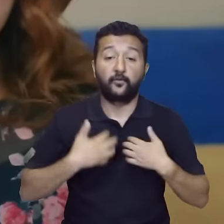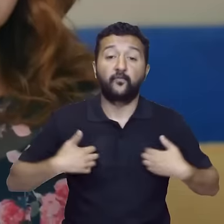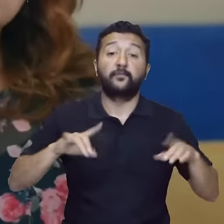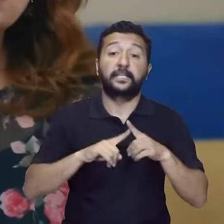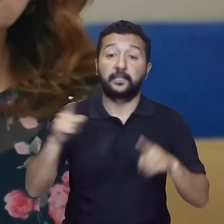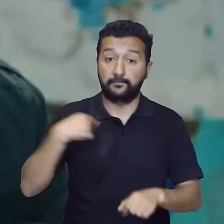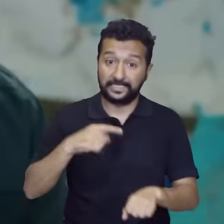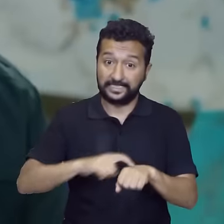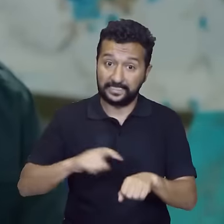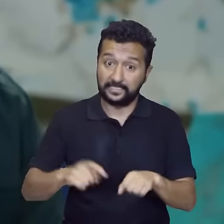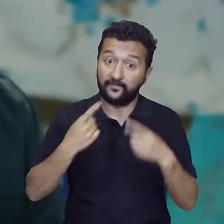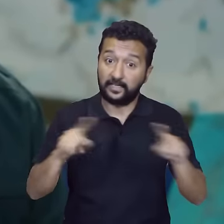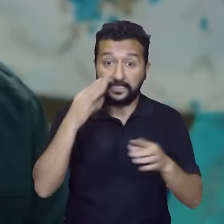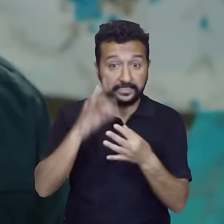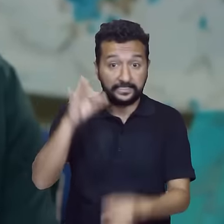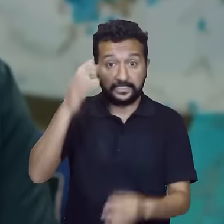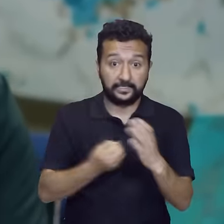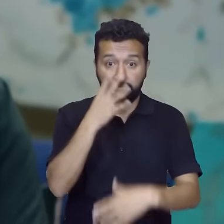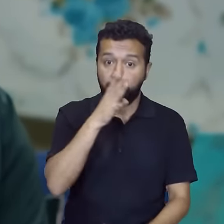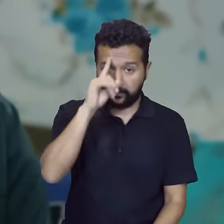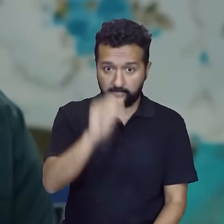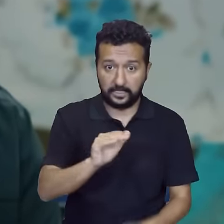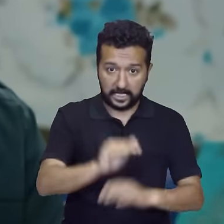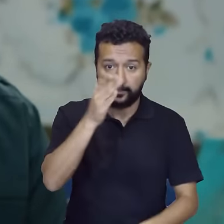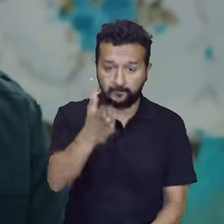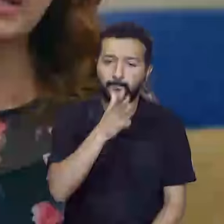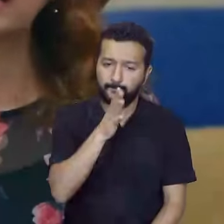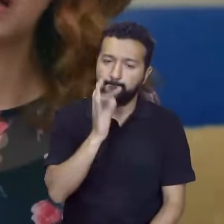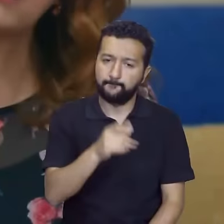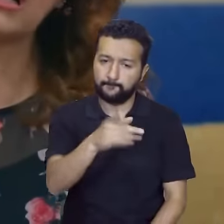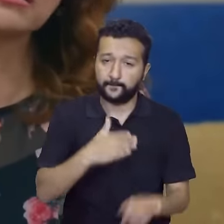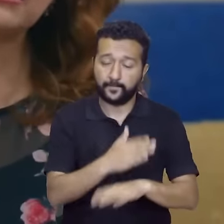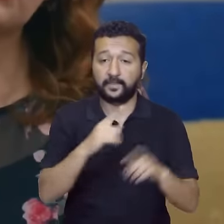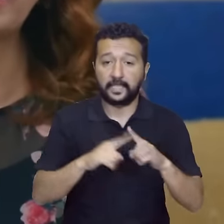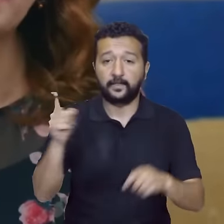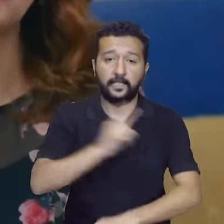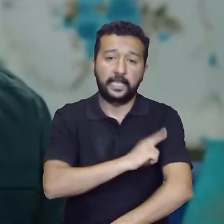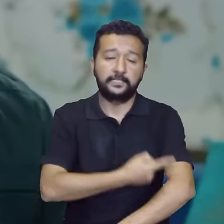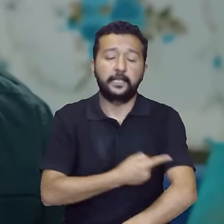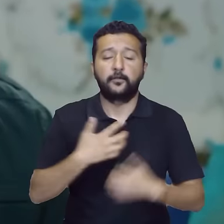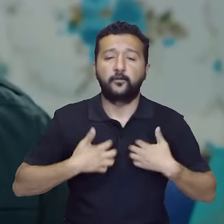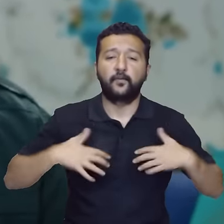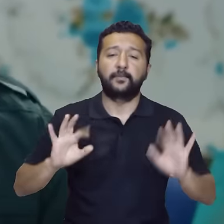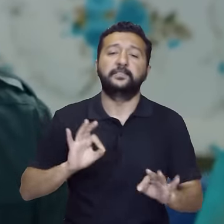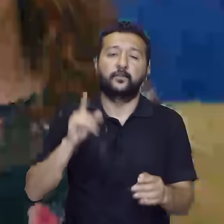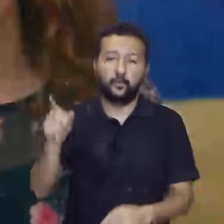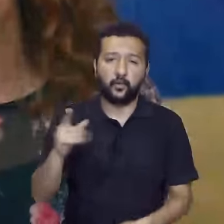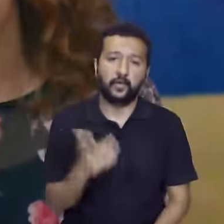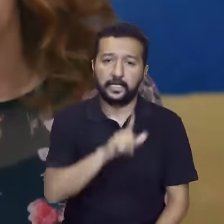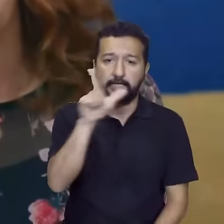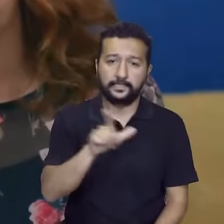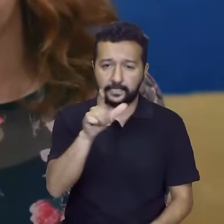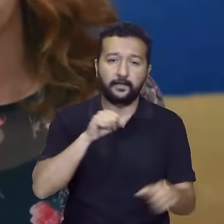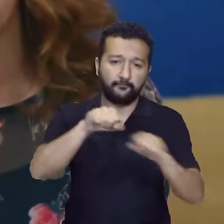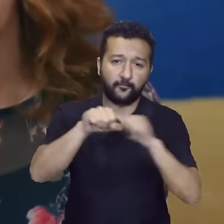Tarık. Ben sinirlenince çok başka bir insana dönüşüyorum. Biliyorsun bunu hayatım. Biliyorum, biliyorum. Zaten Tarık kaslarına güvenmez. O liseler